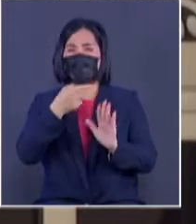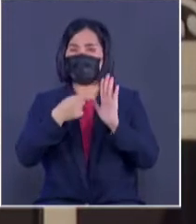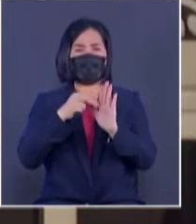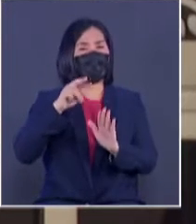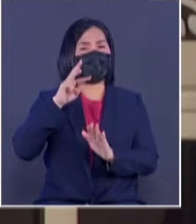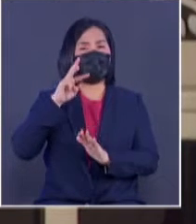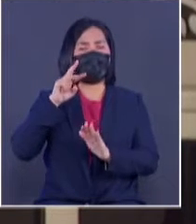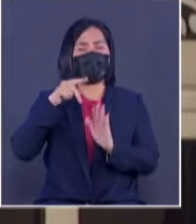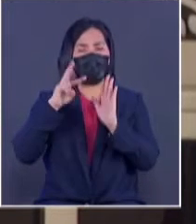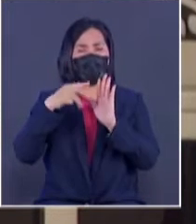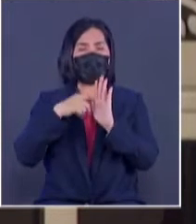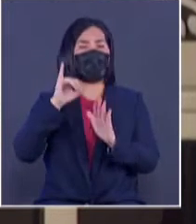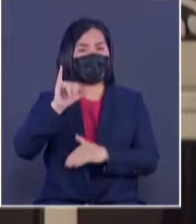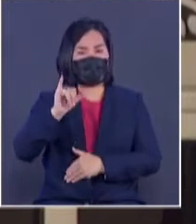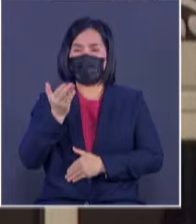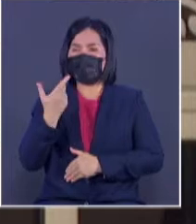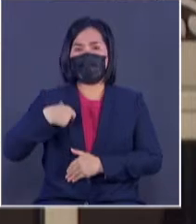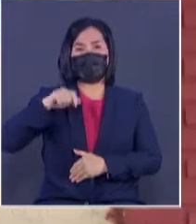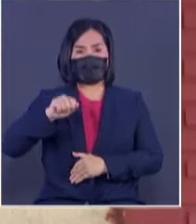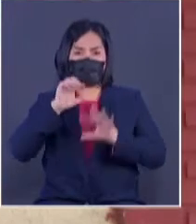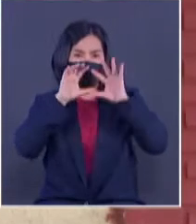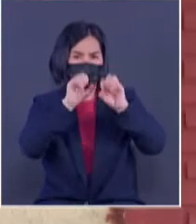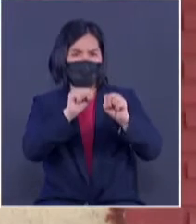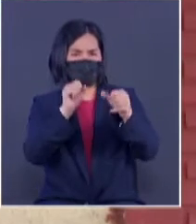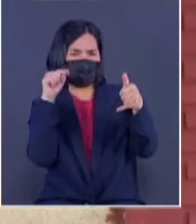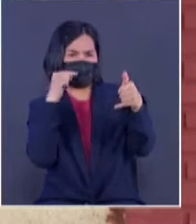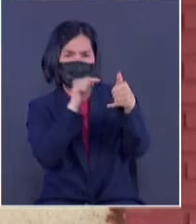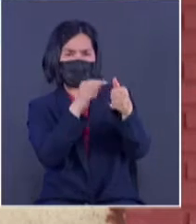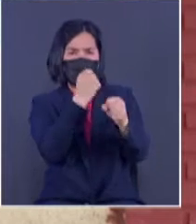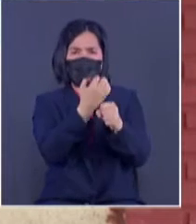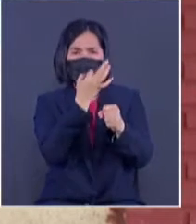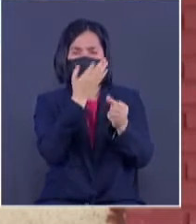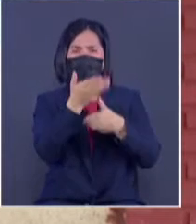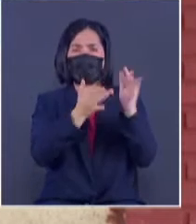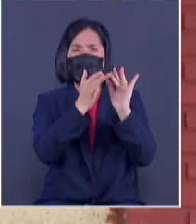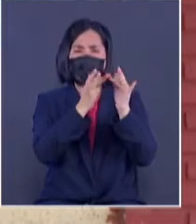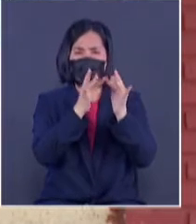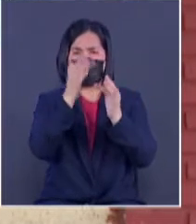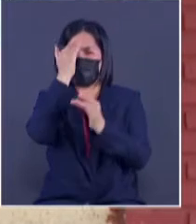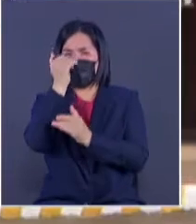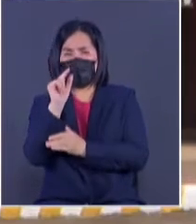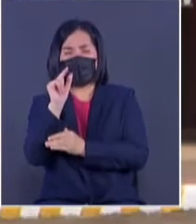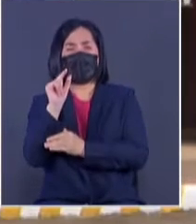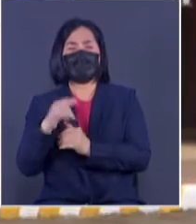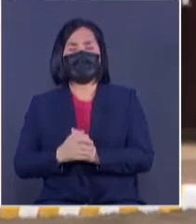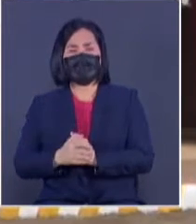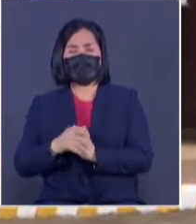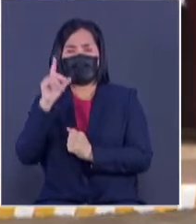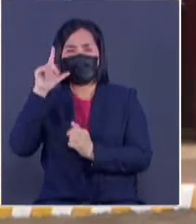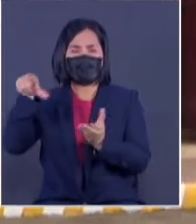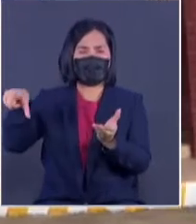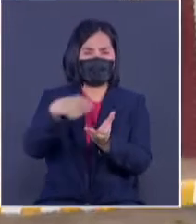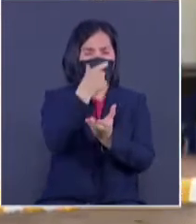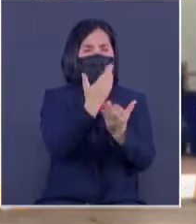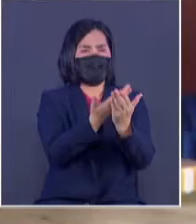แม่ค้าออนไลน์รายหนึ่งที่ผู้ปกครองของนักเรียนชั้นม.2ได้โอนเงินสั่งซื้อโทรศัพท์มือถือมือ2แต่แม่ค้า